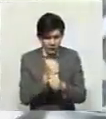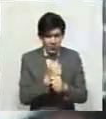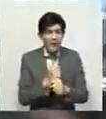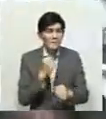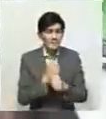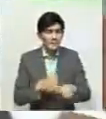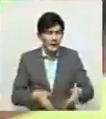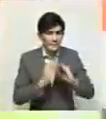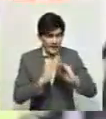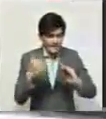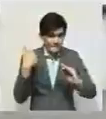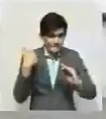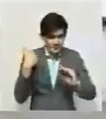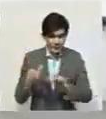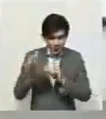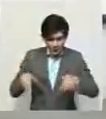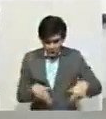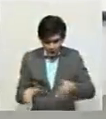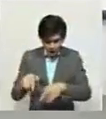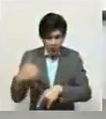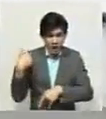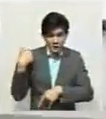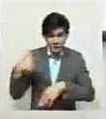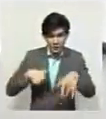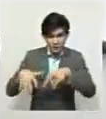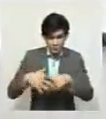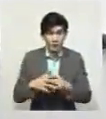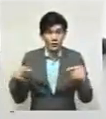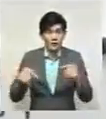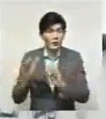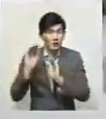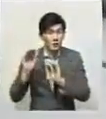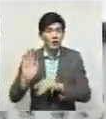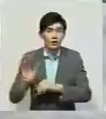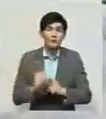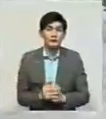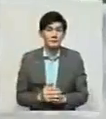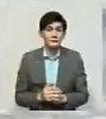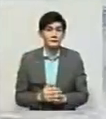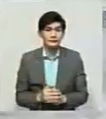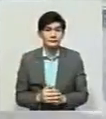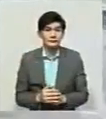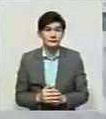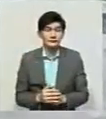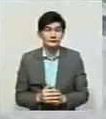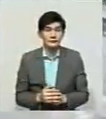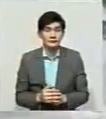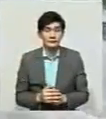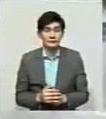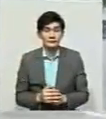าวตั้งแต่ใต้ทางด่วนท้ายวัดพระราม9จนถึงชุมชนคลองลาดพร้าวประชาอุทิศ